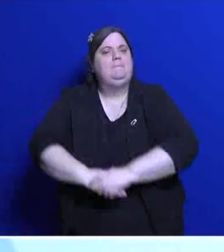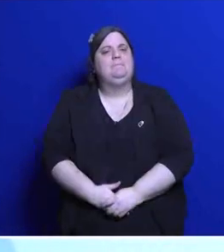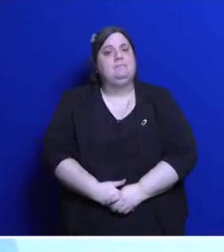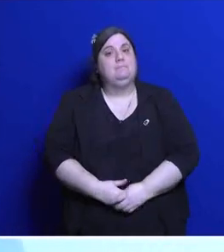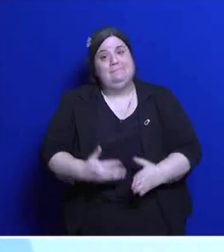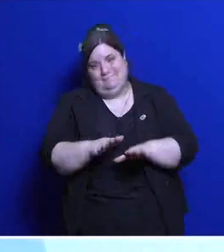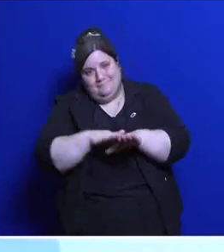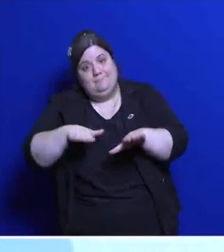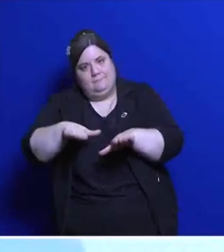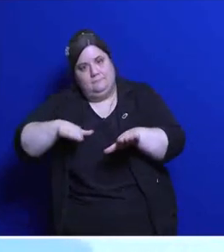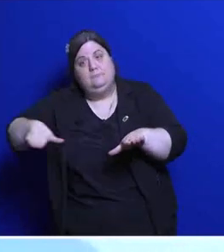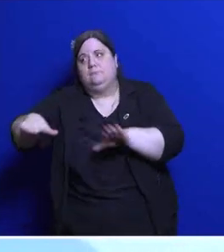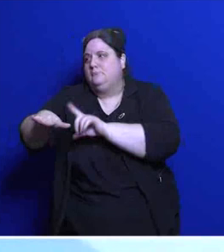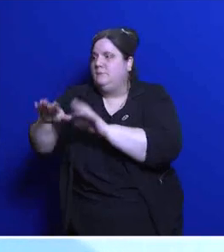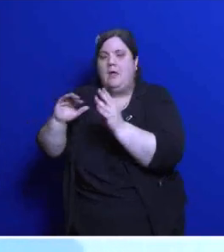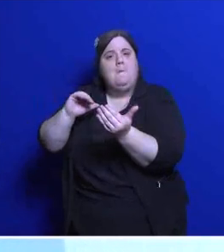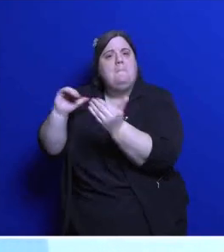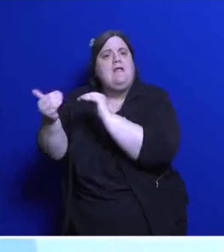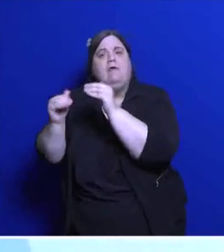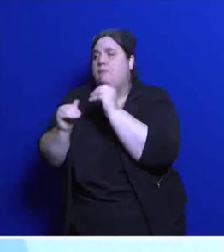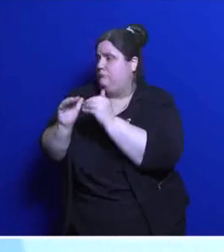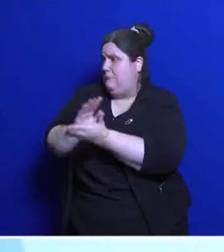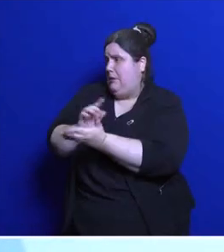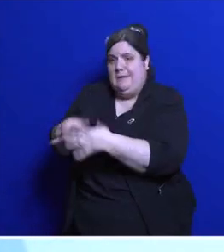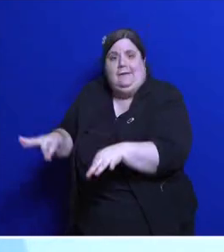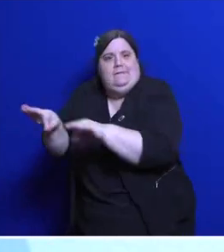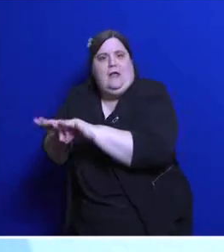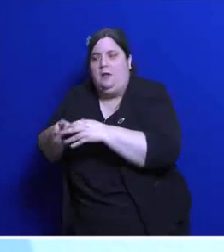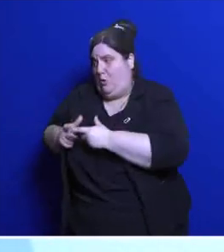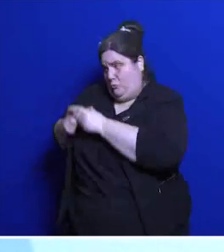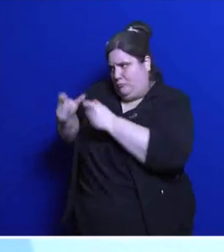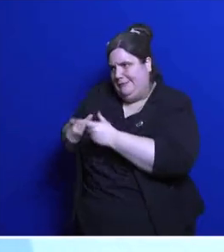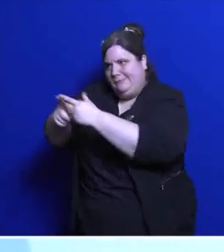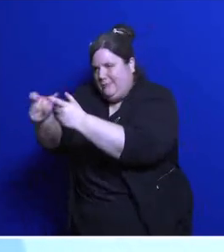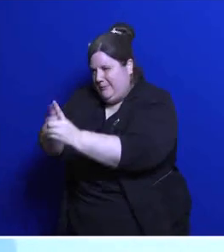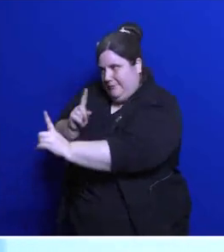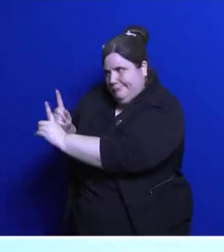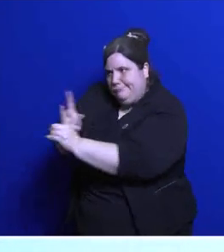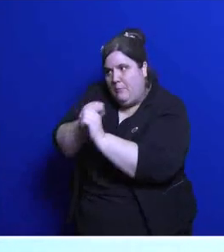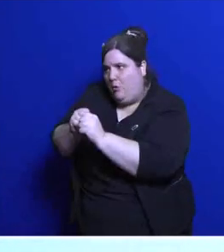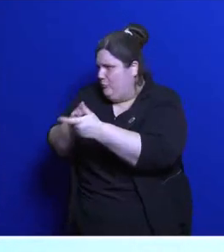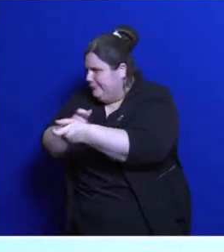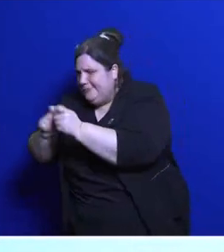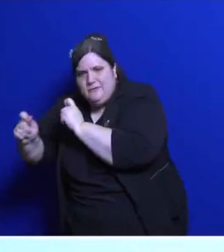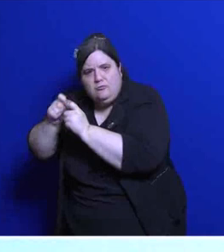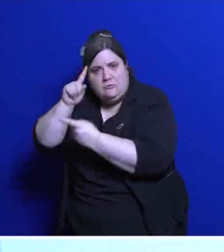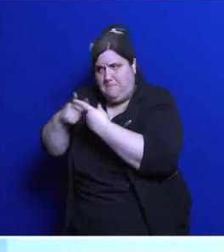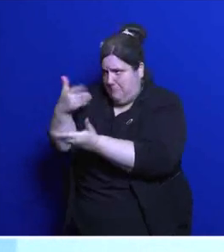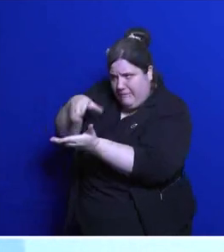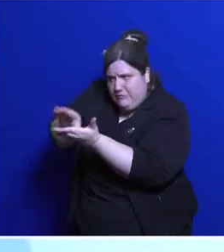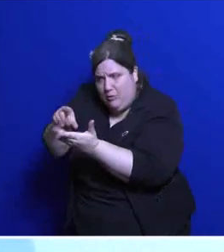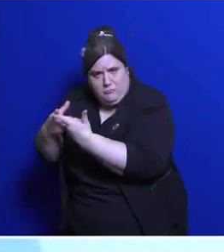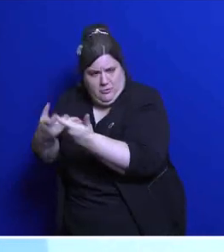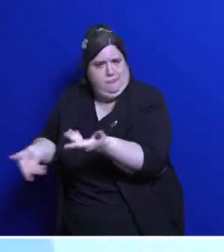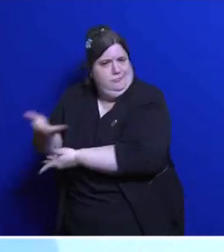espace B2B vous permettront d'amorcer et de concrétiser vos courants d'affaires et d'investissement. Parce que dans un monde finalement